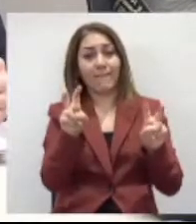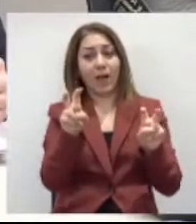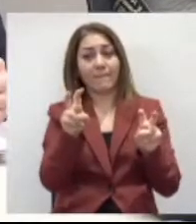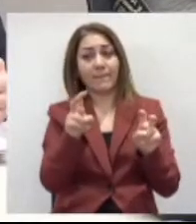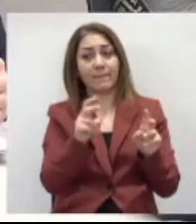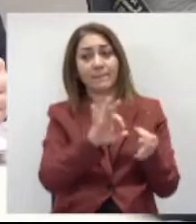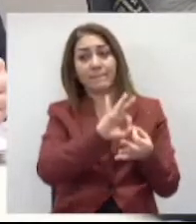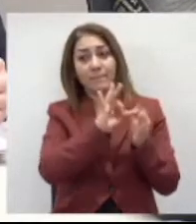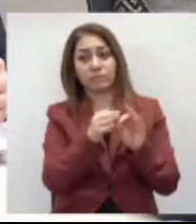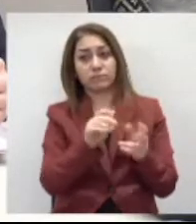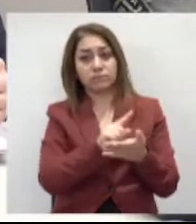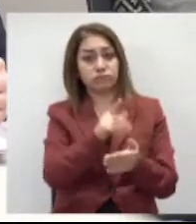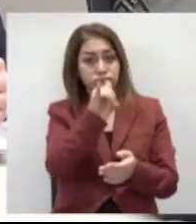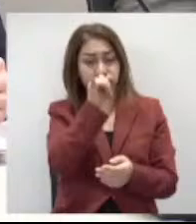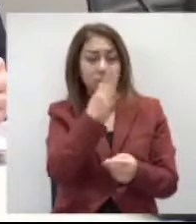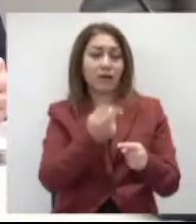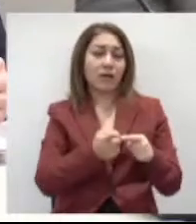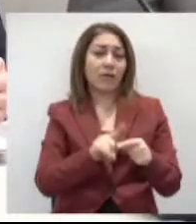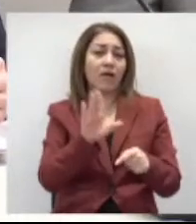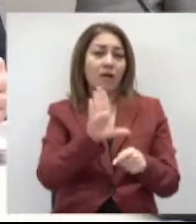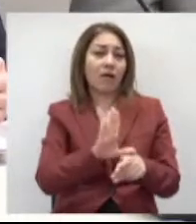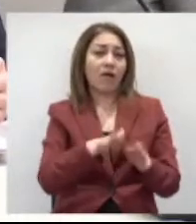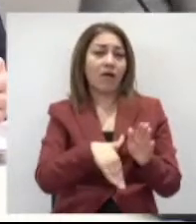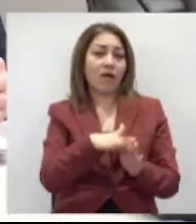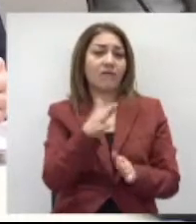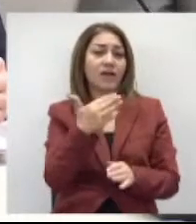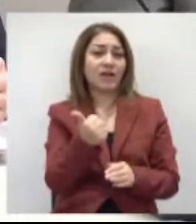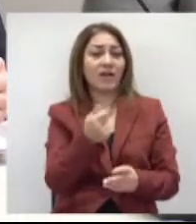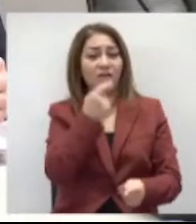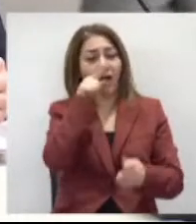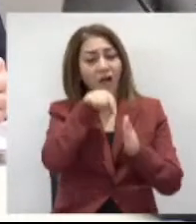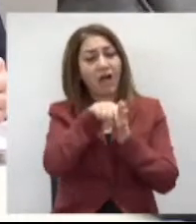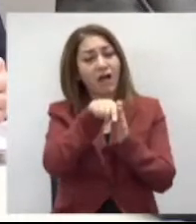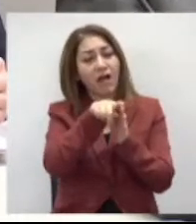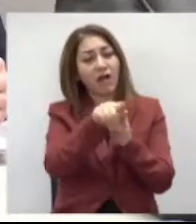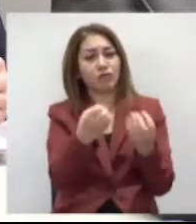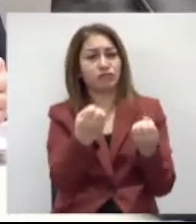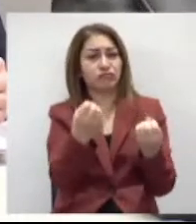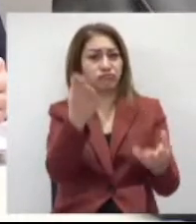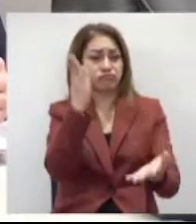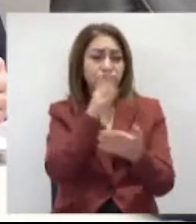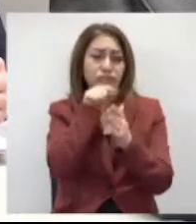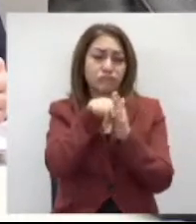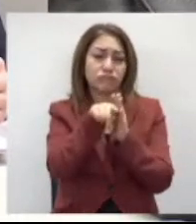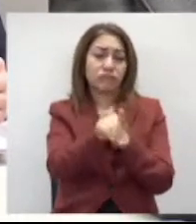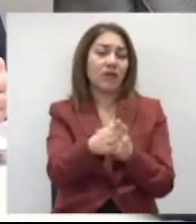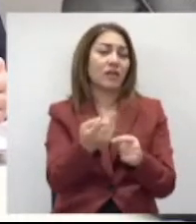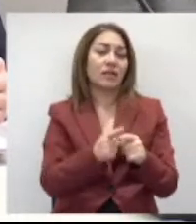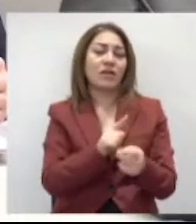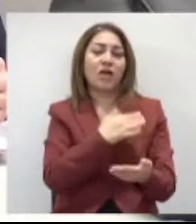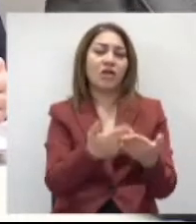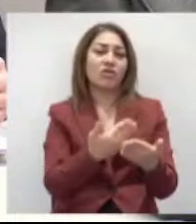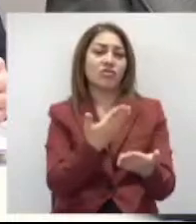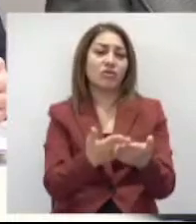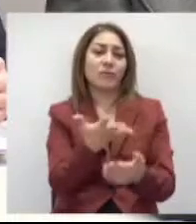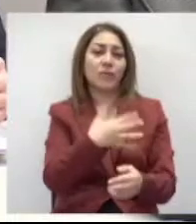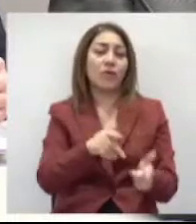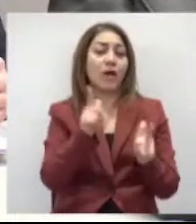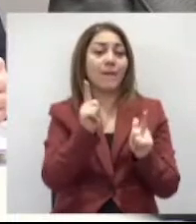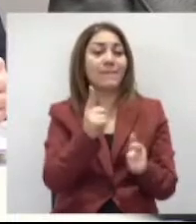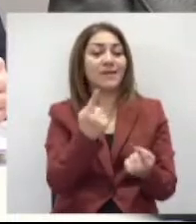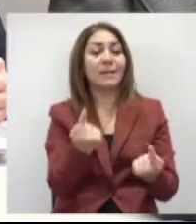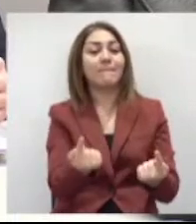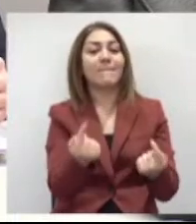մնացած մանրամասնությունները։ Հետեաբար ինձ թվում է, ինչքան խորանանք, խորանալու ենք։ Ես համաձայն եմ բոլոր առաջարկների հետ, բայց